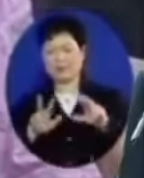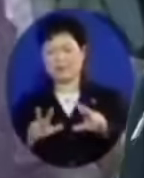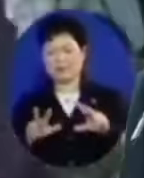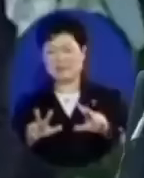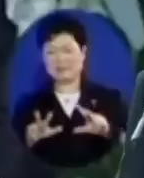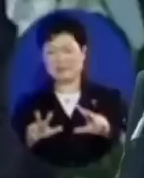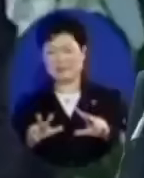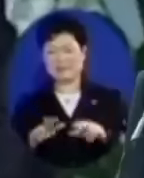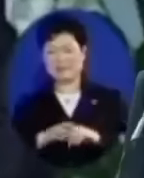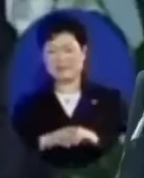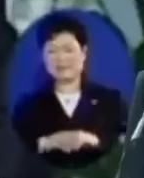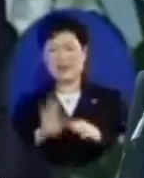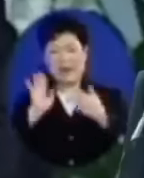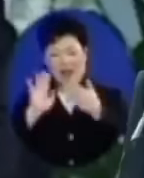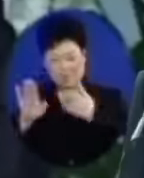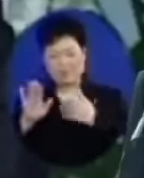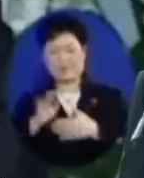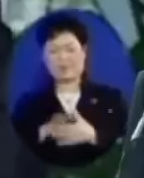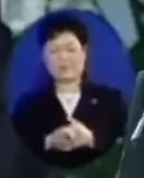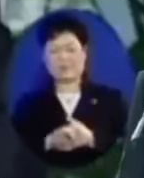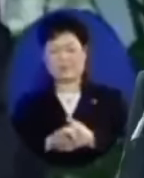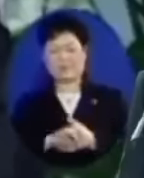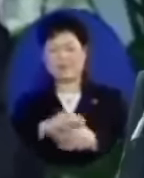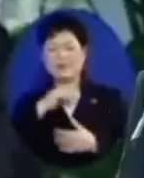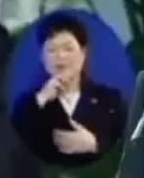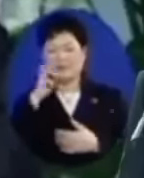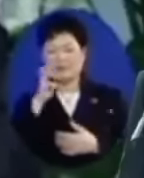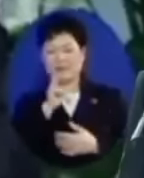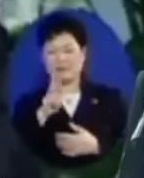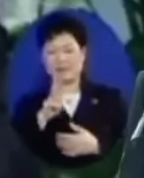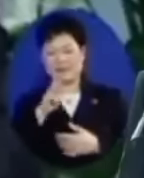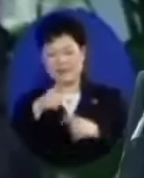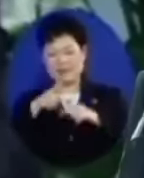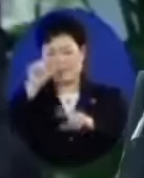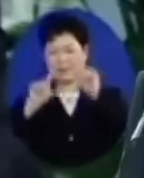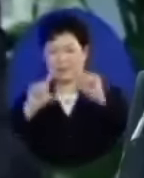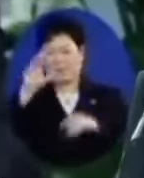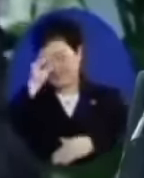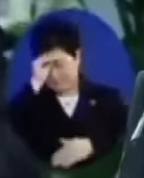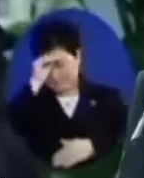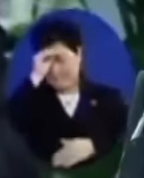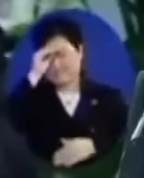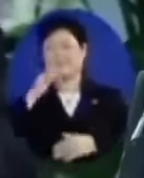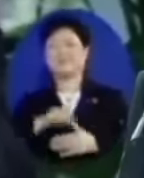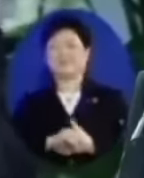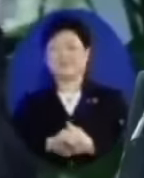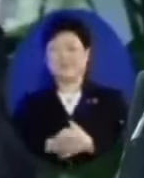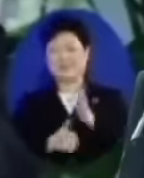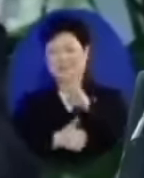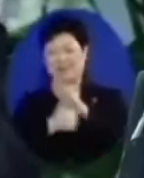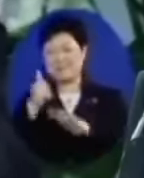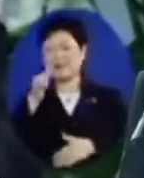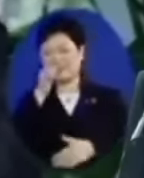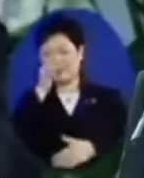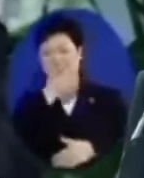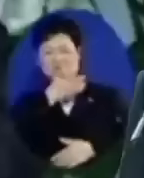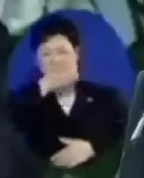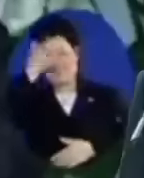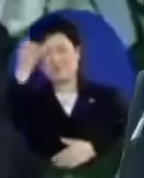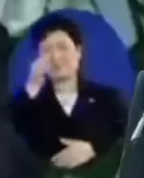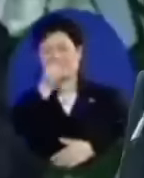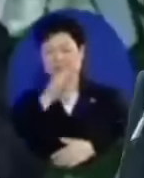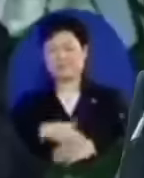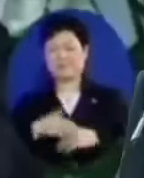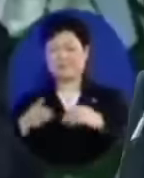그래도 장차는 33살 예수님의 모습으로 닮아갈 것이다. 희망이 있고 꿈이 있는 것입니다.